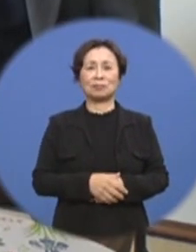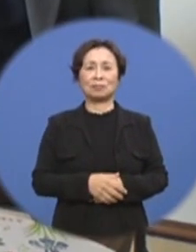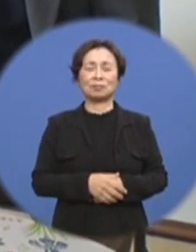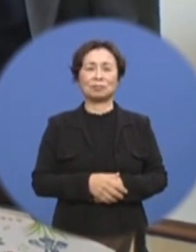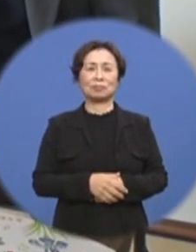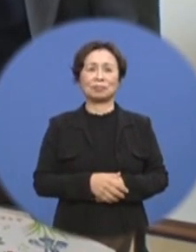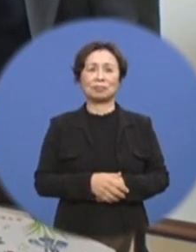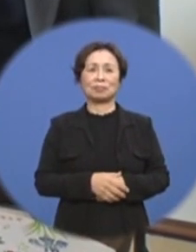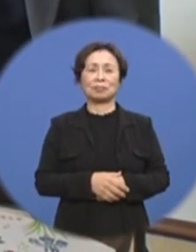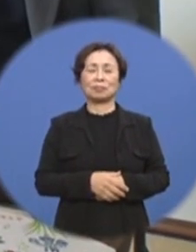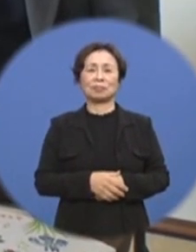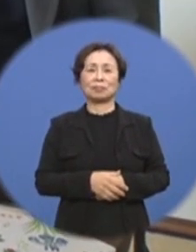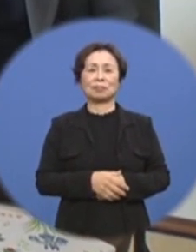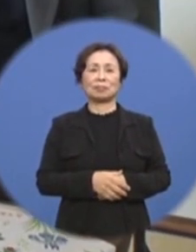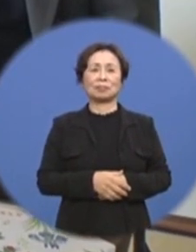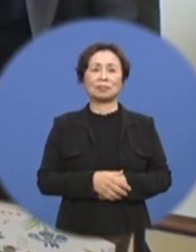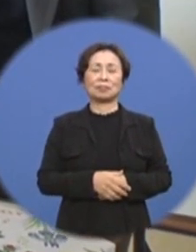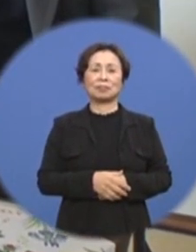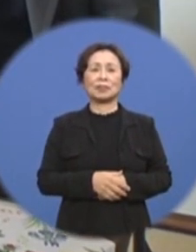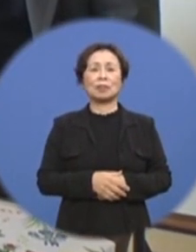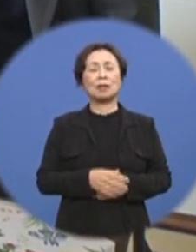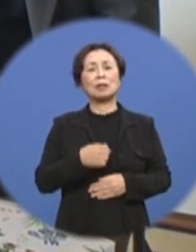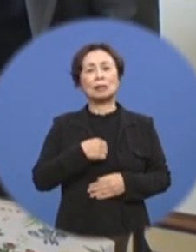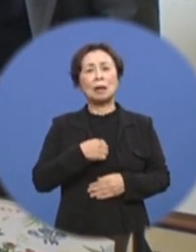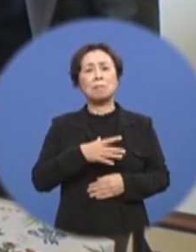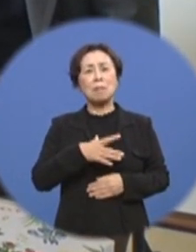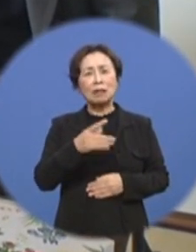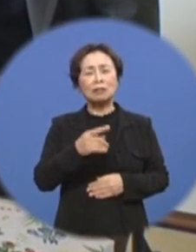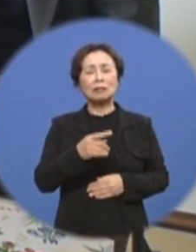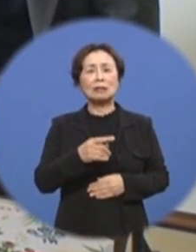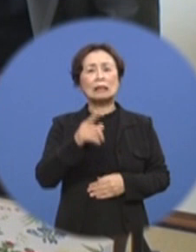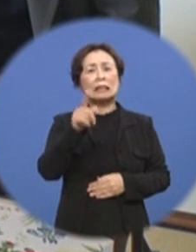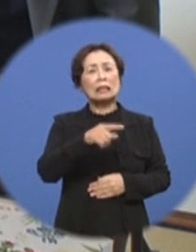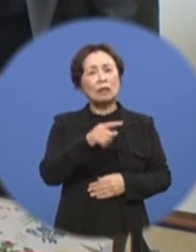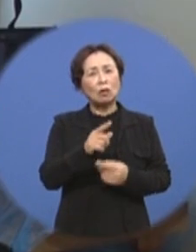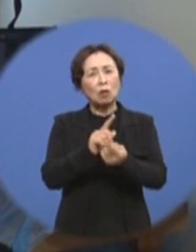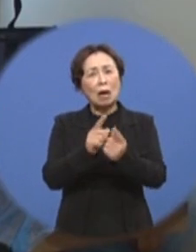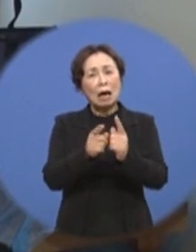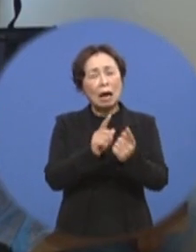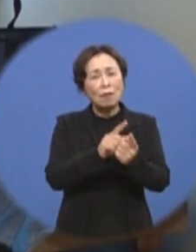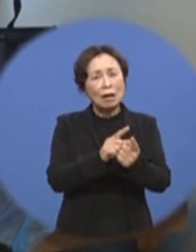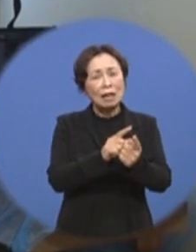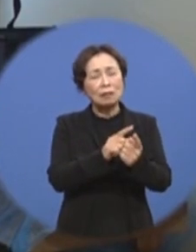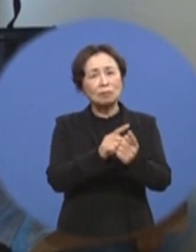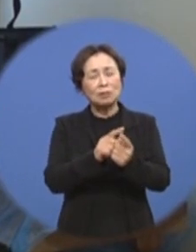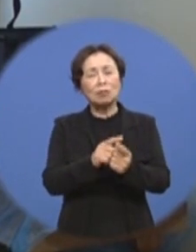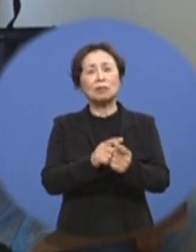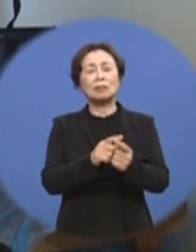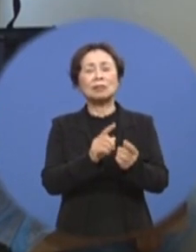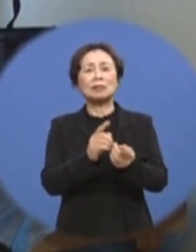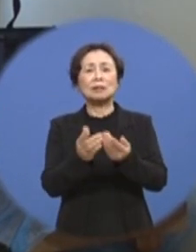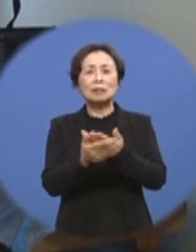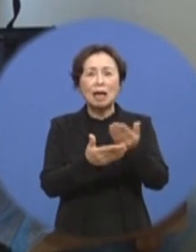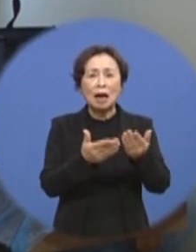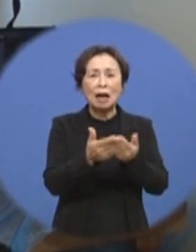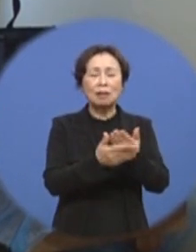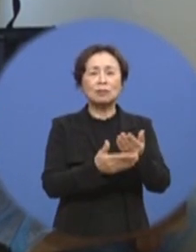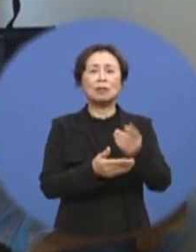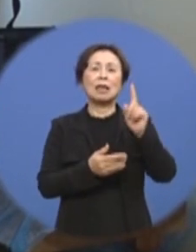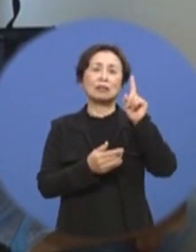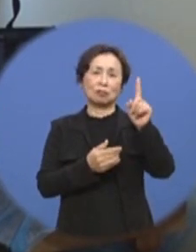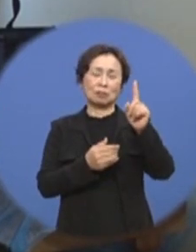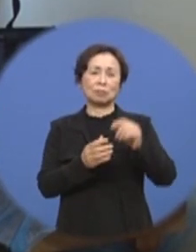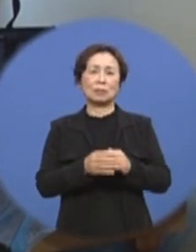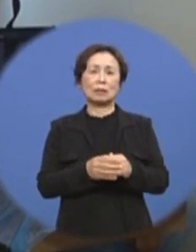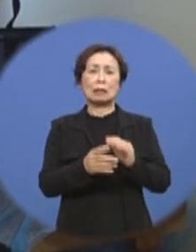まずその人と関われるとか人とつながれるっていうのがまず1点目だと思いますやっぱり引きこもっ